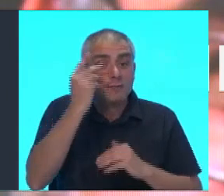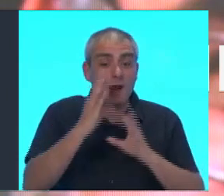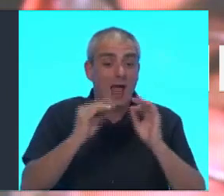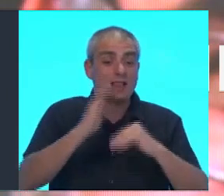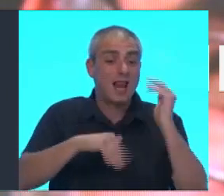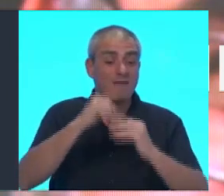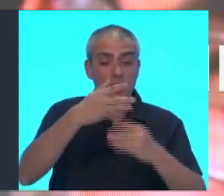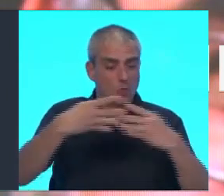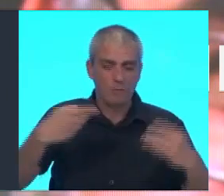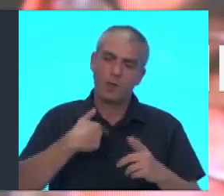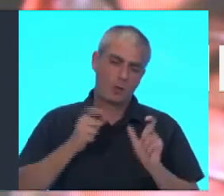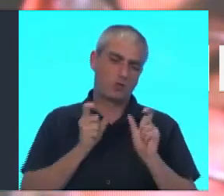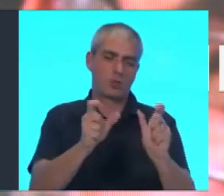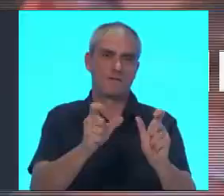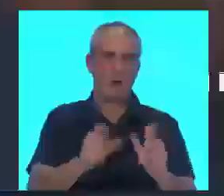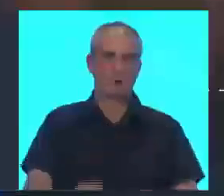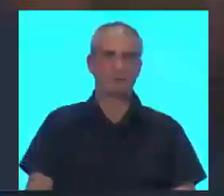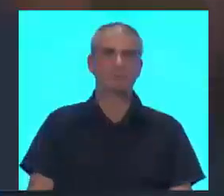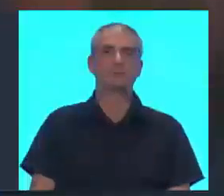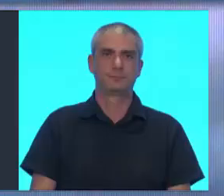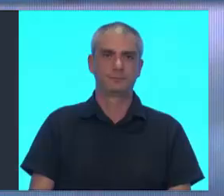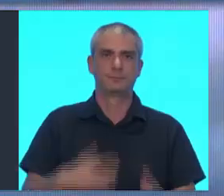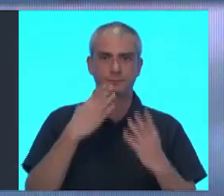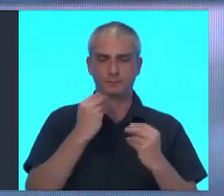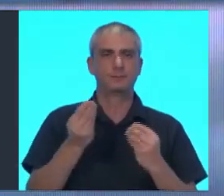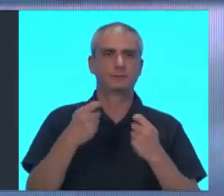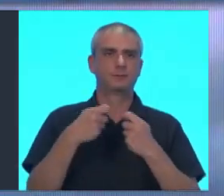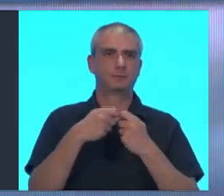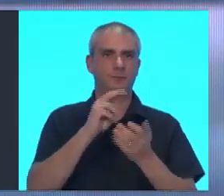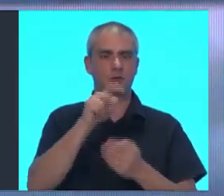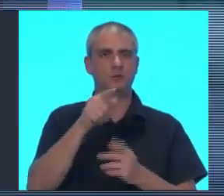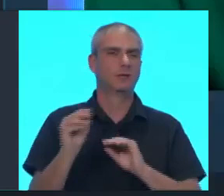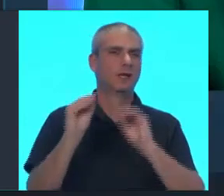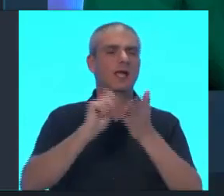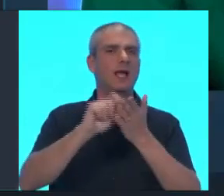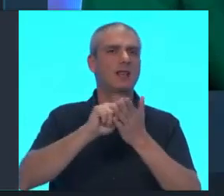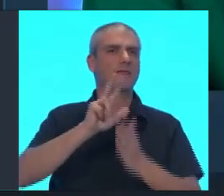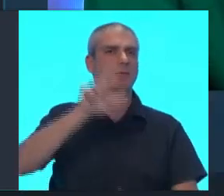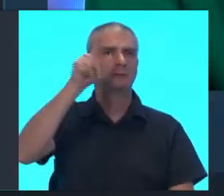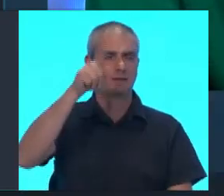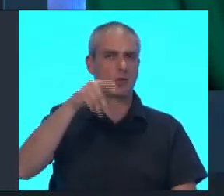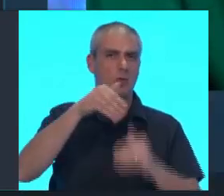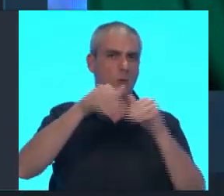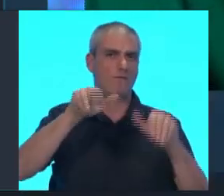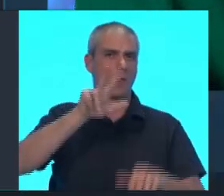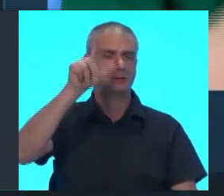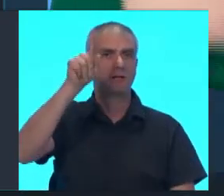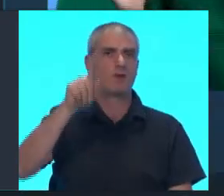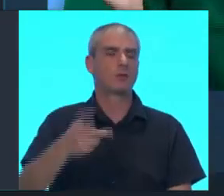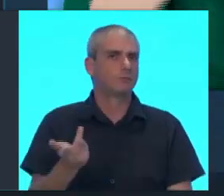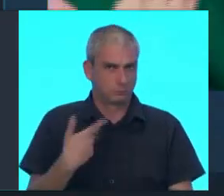האלה, אנחנו נבלום את זה. תודה רבה לך, רן, על הדברים. אנחנו ממש בעניין הזה אליך, רובי אמרשלג, בגבול הצפון,